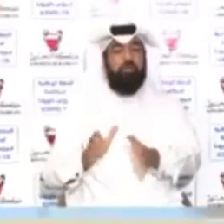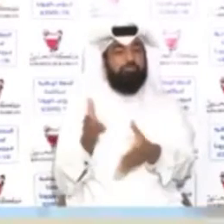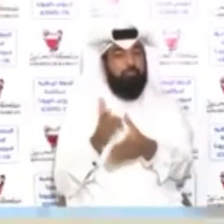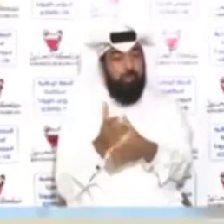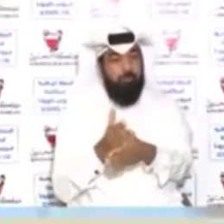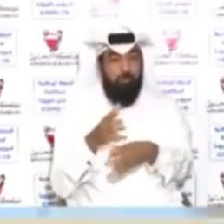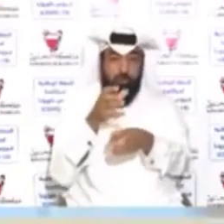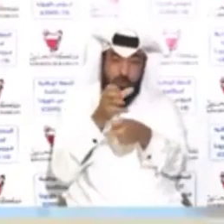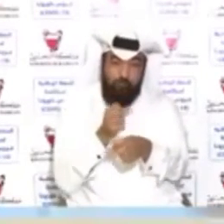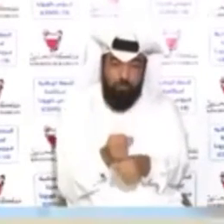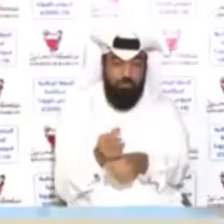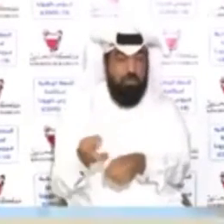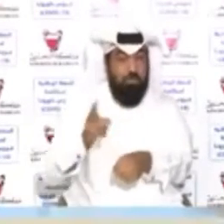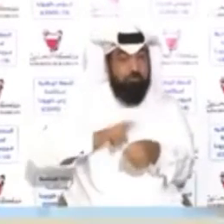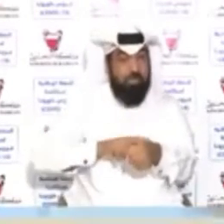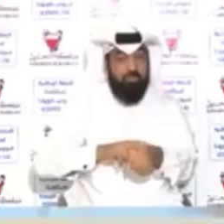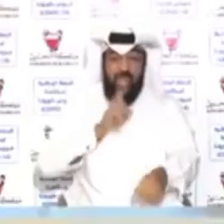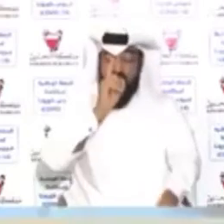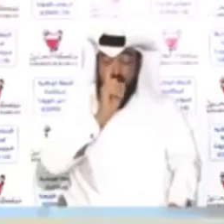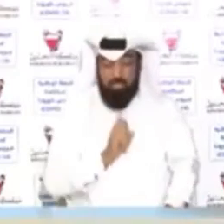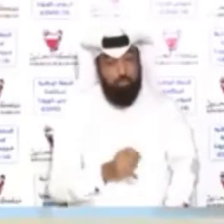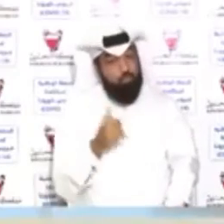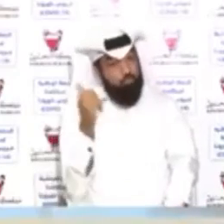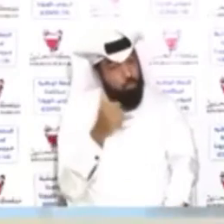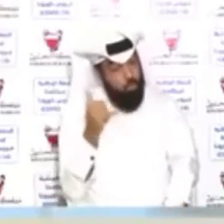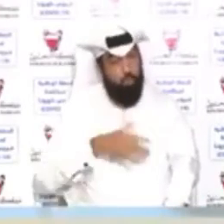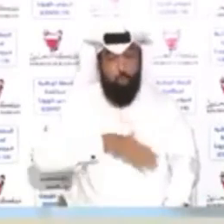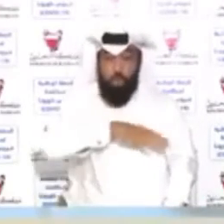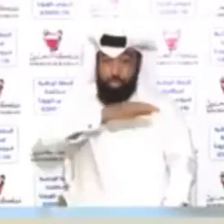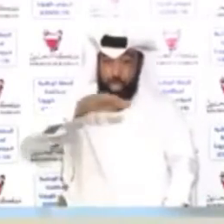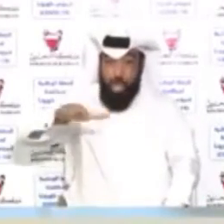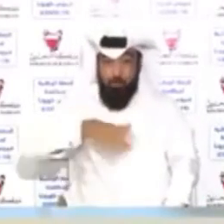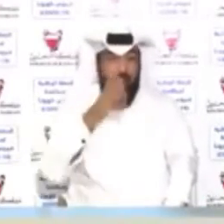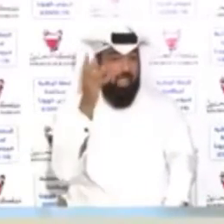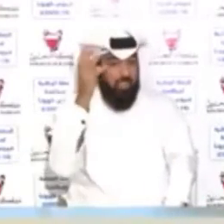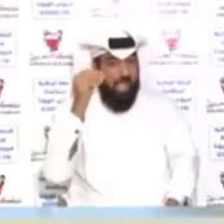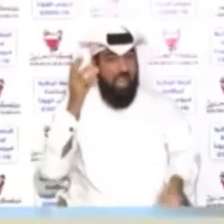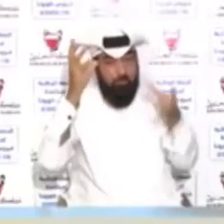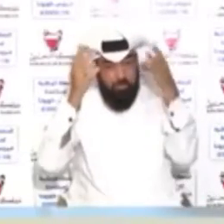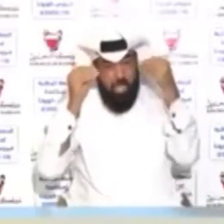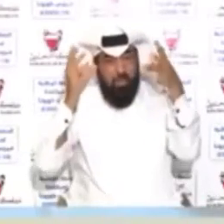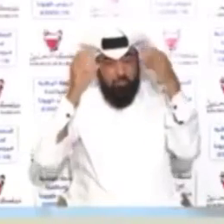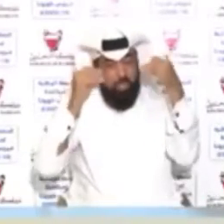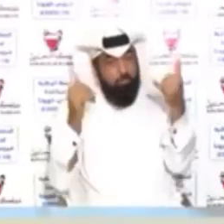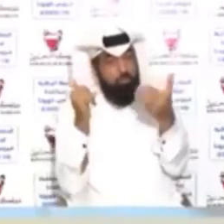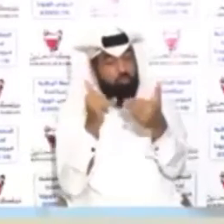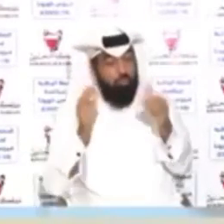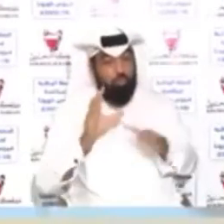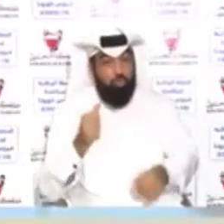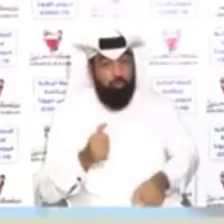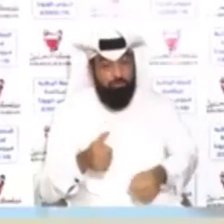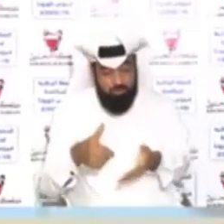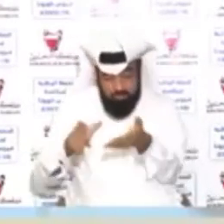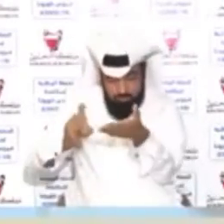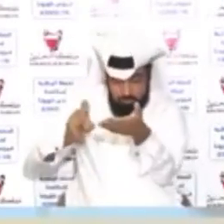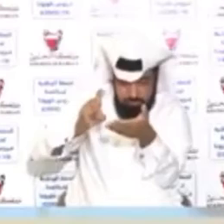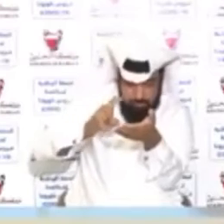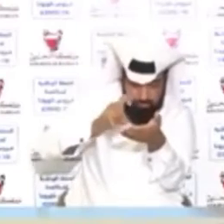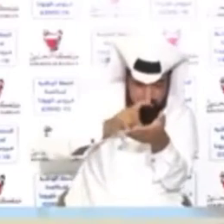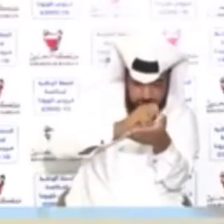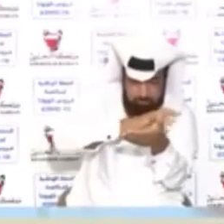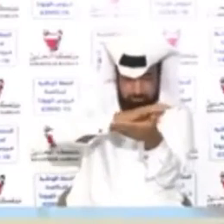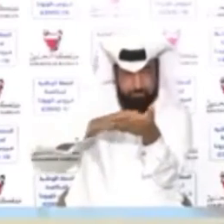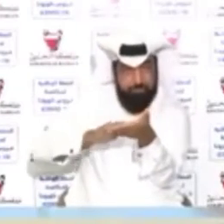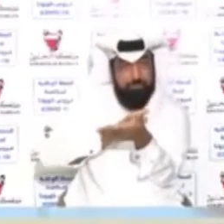أثناء التنظيف والتعقيم، يجب أن تكون بطرق يعني علمية ذات أسس سليمة، وهي